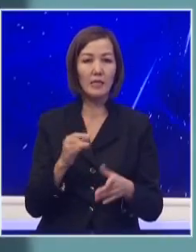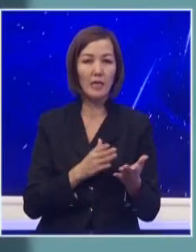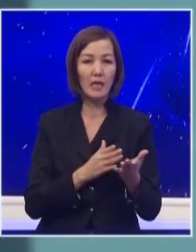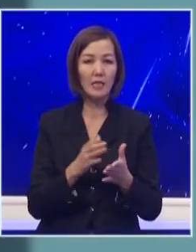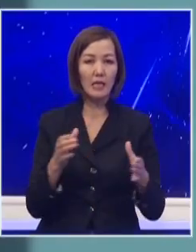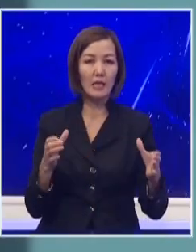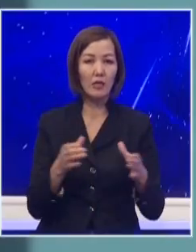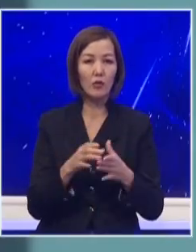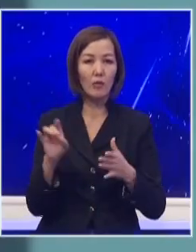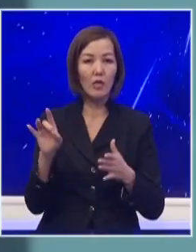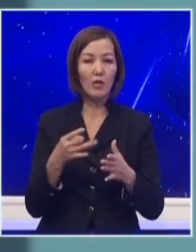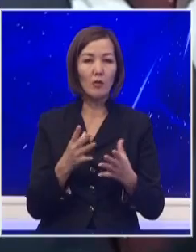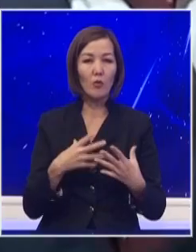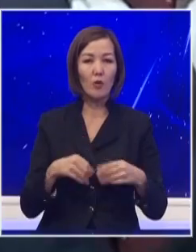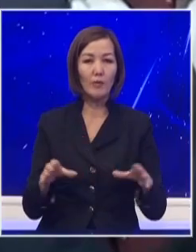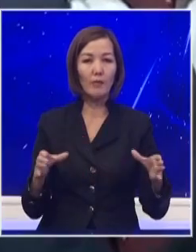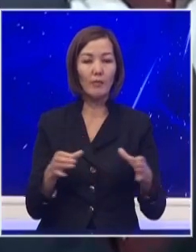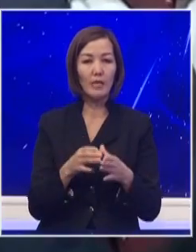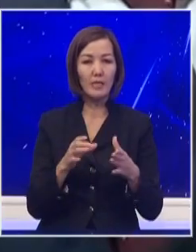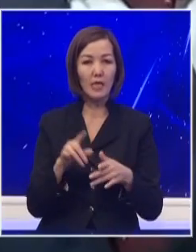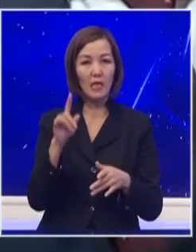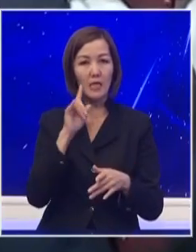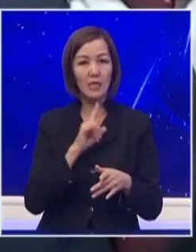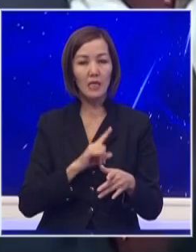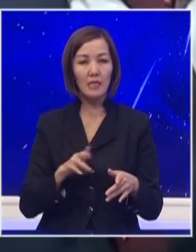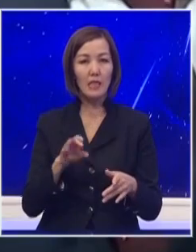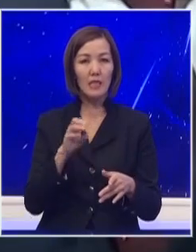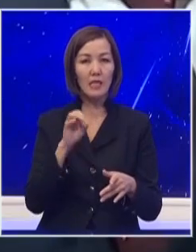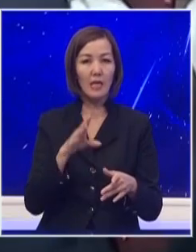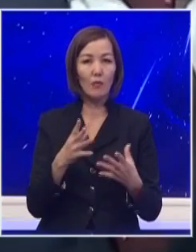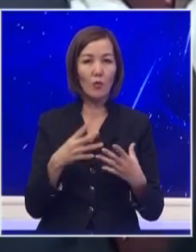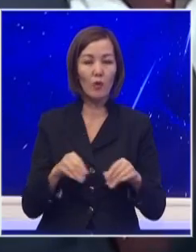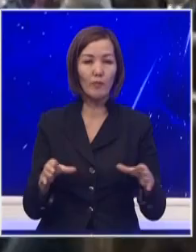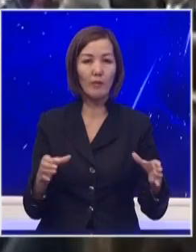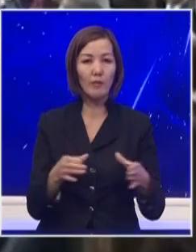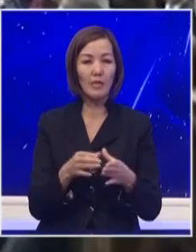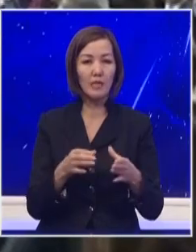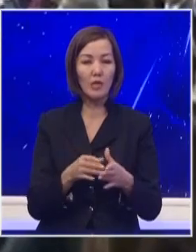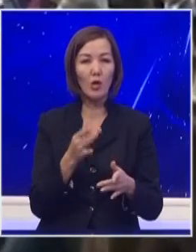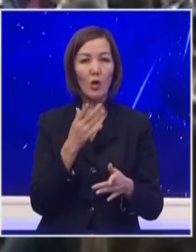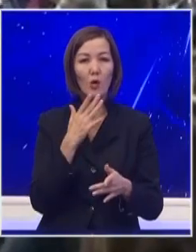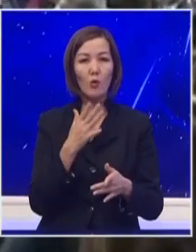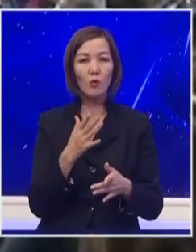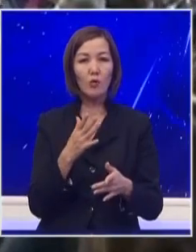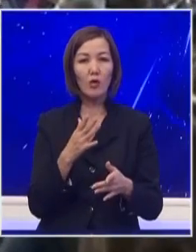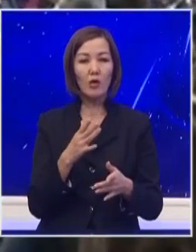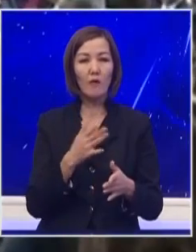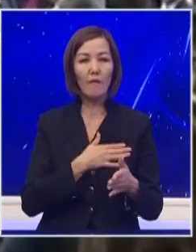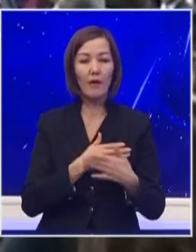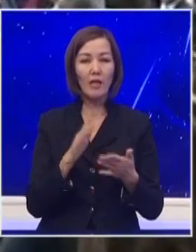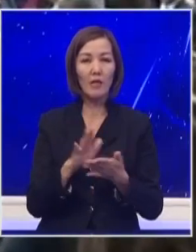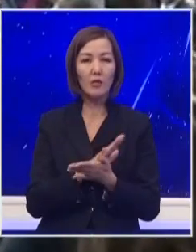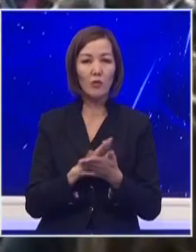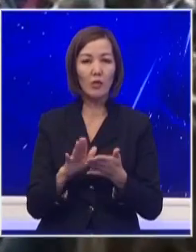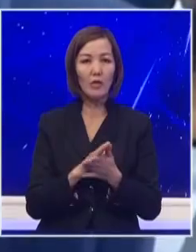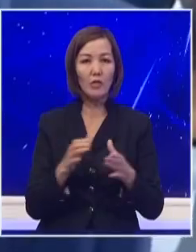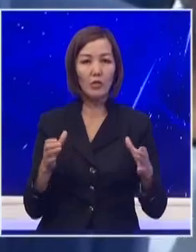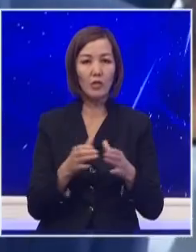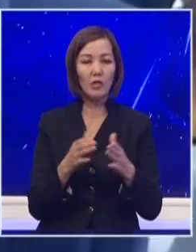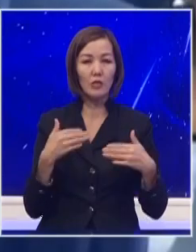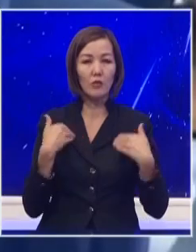съезі өтіп, екі саяси ұйымның да делегаттары алдағы сайлауға Қасым-Жомарт Тоқаевтың кандидатурасын ұсынуды